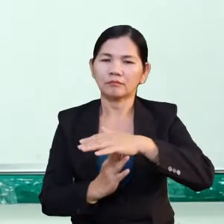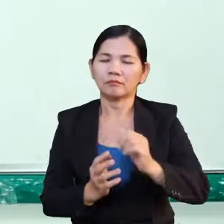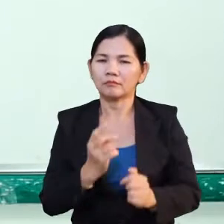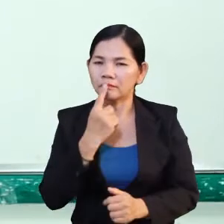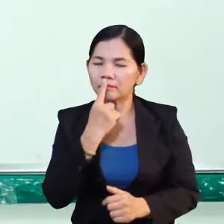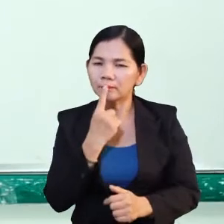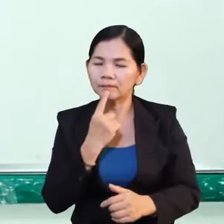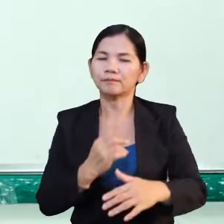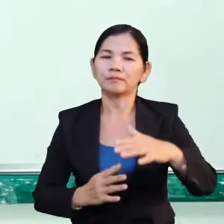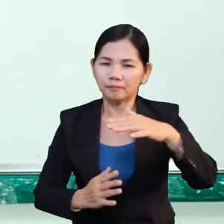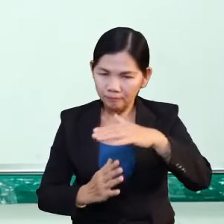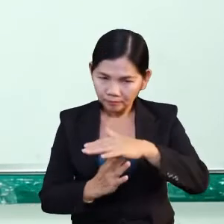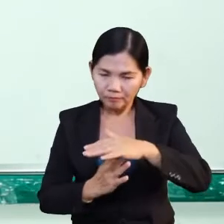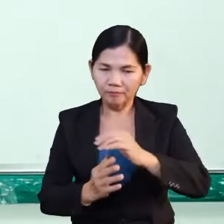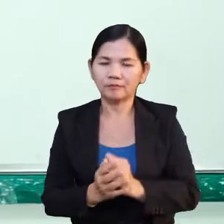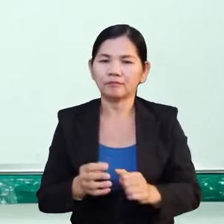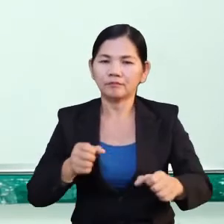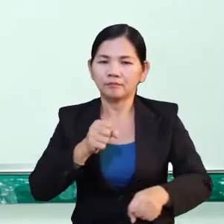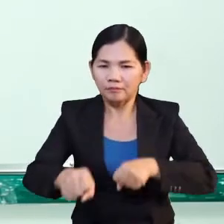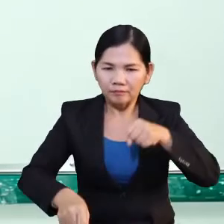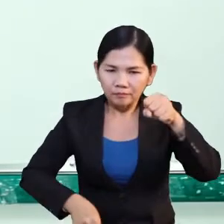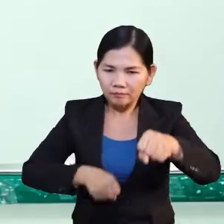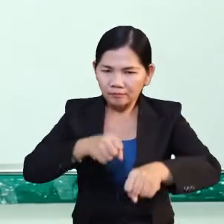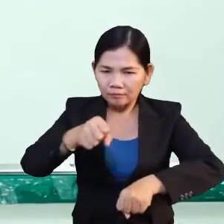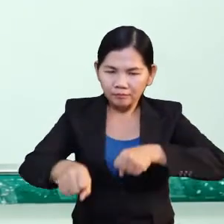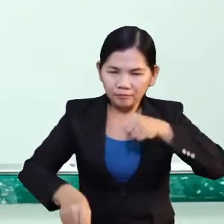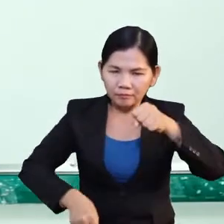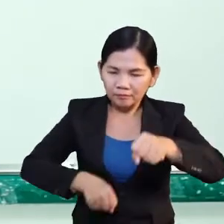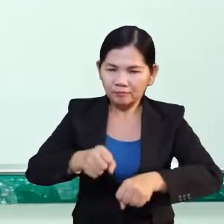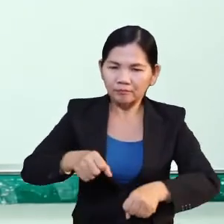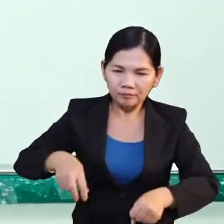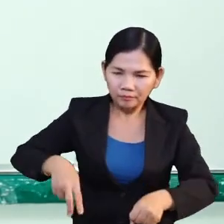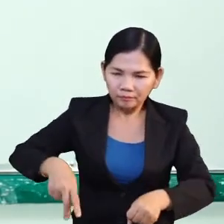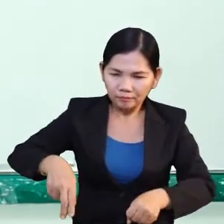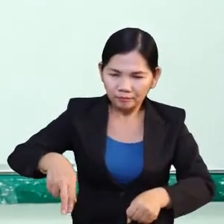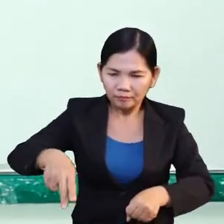ងធ្វើដំណើរឬក៏ជិះកង់ចាដោយដើរក៏ដោយជិះ